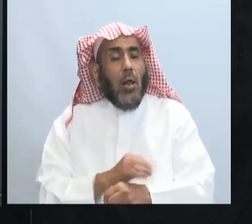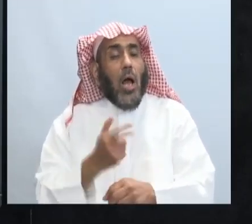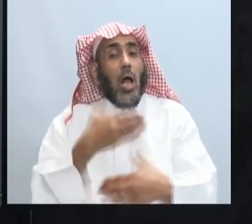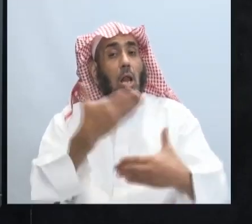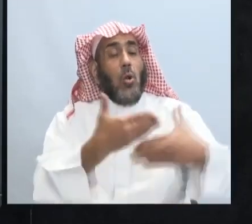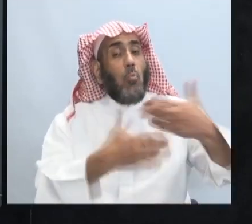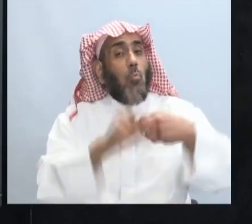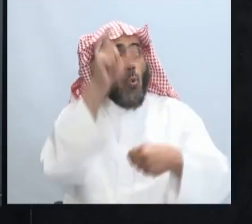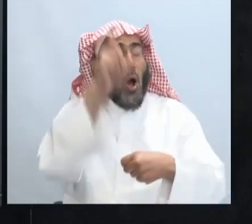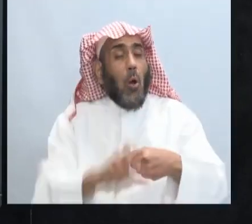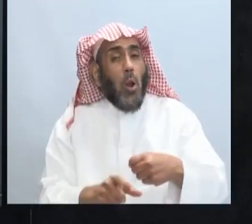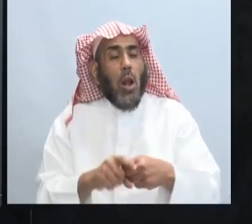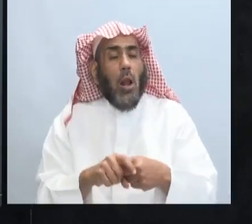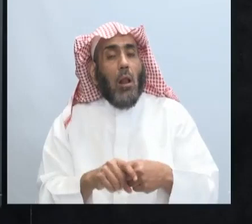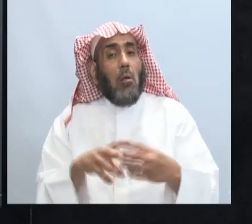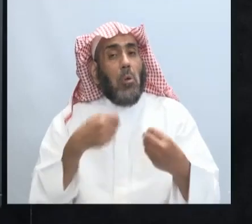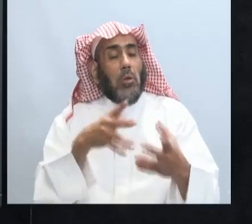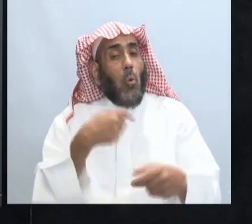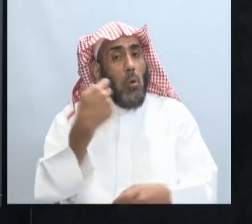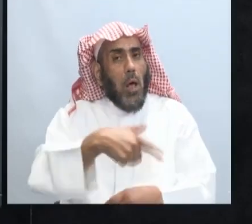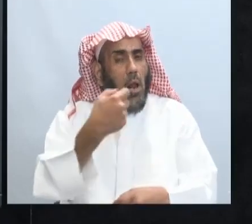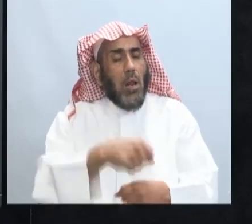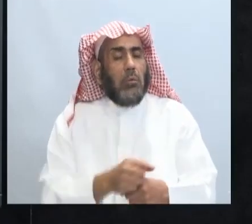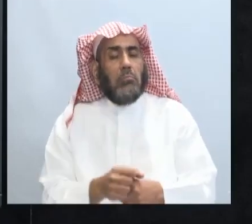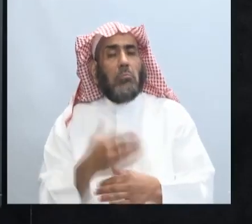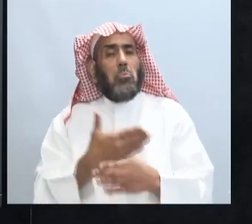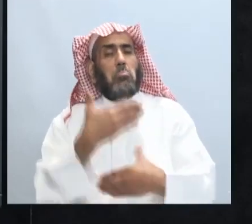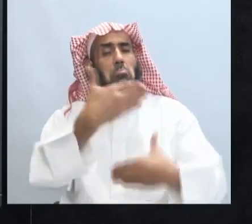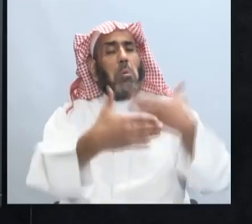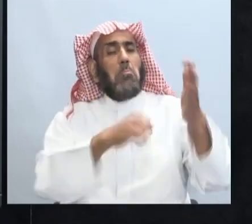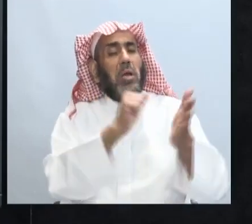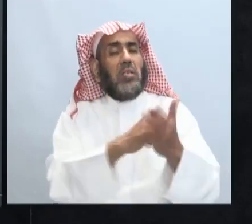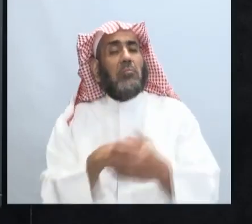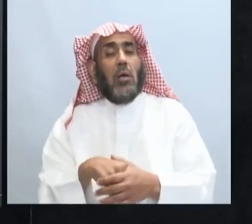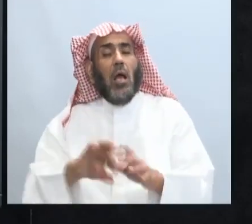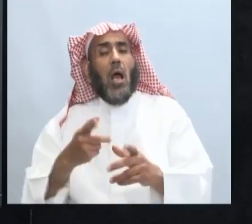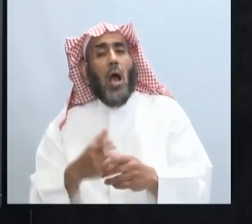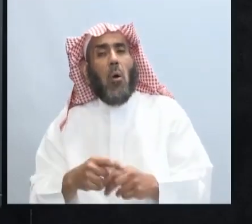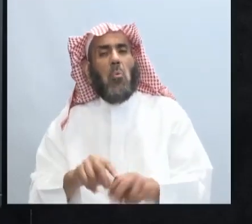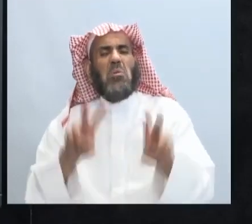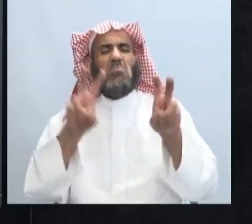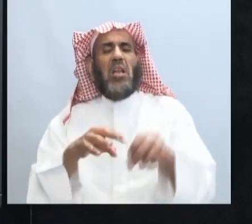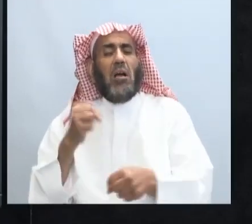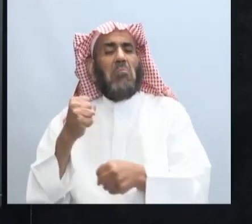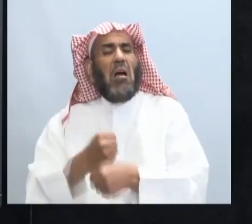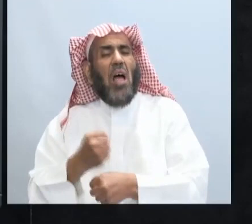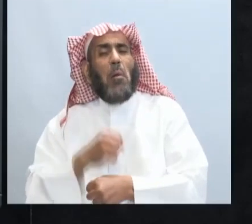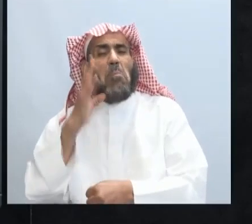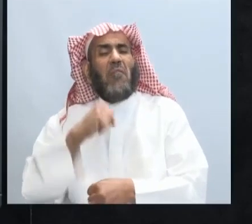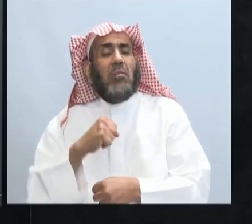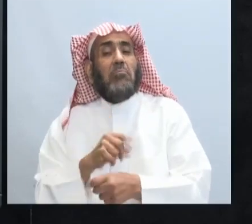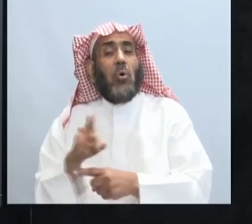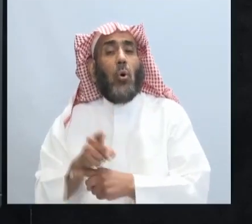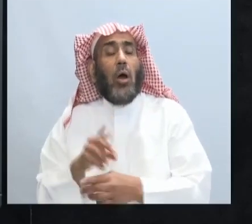المقاول مع من اعطاه المال لكي يبني له بيتا او الامتناع عن عمل وبينا ذلك